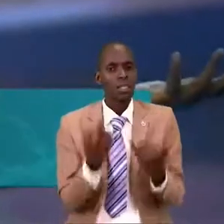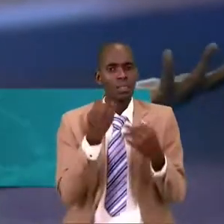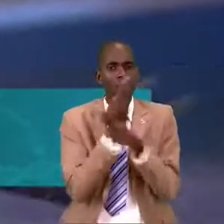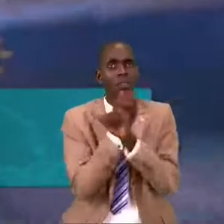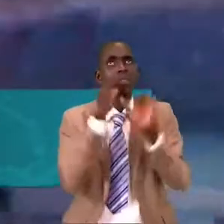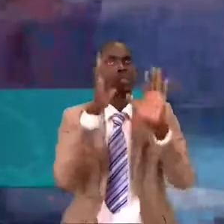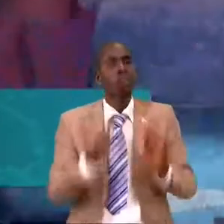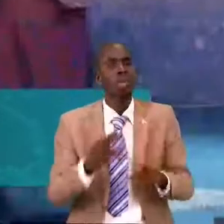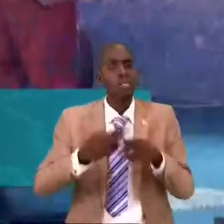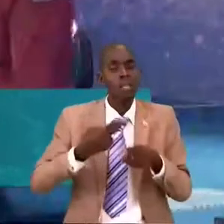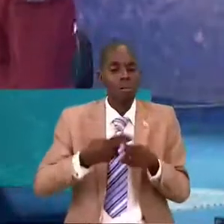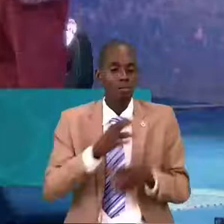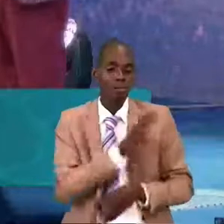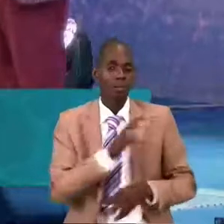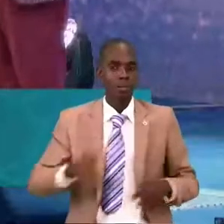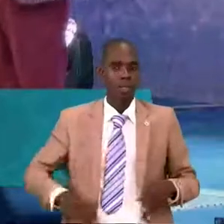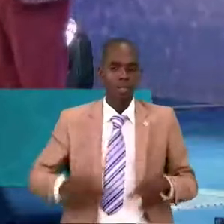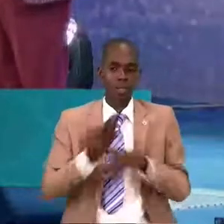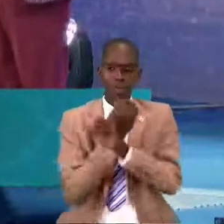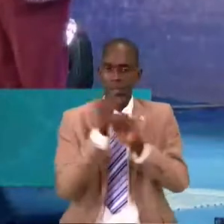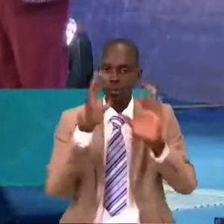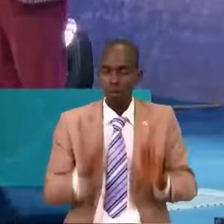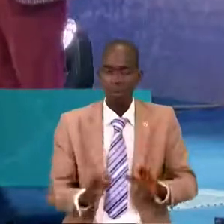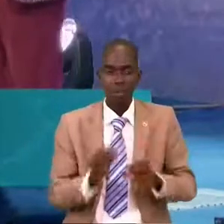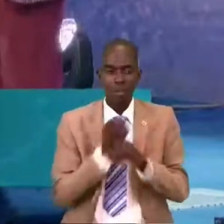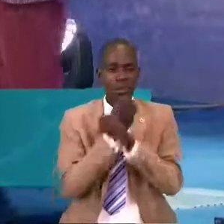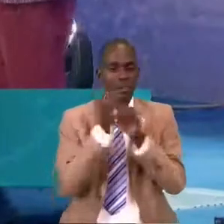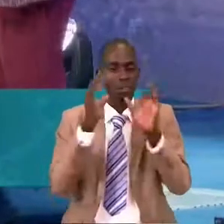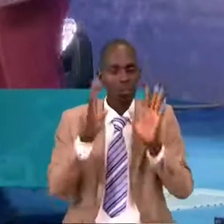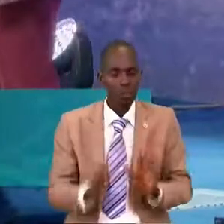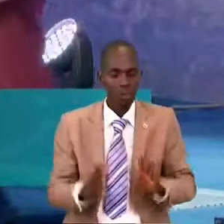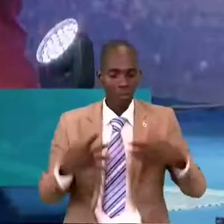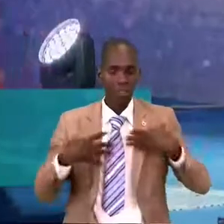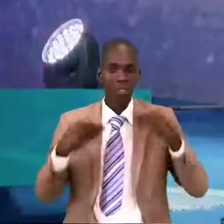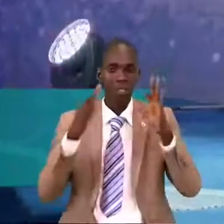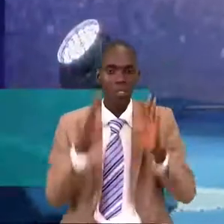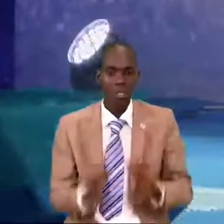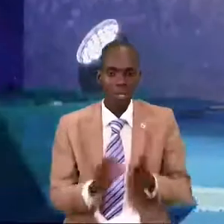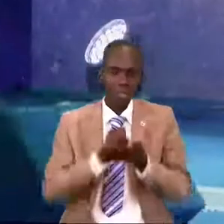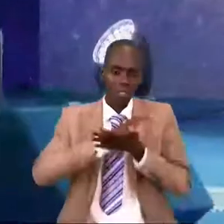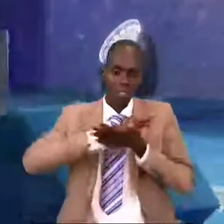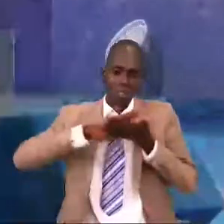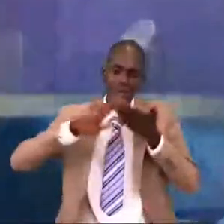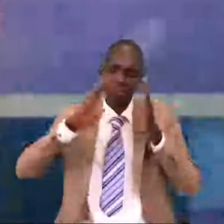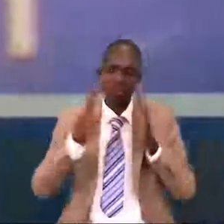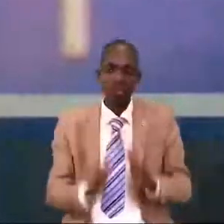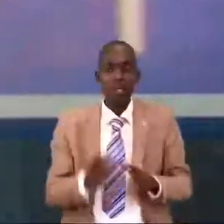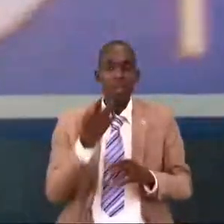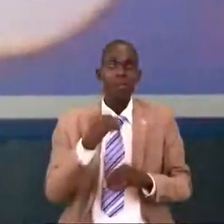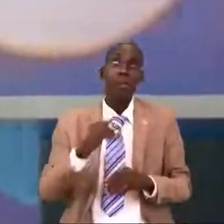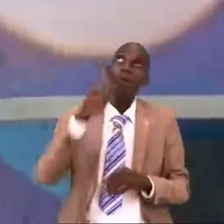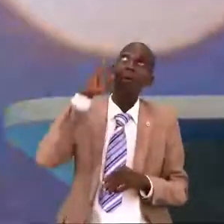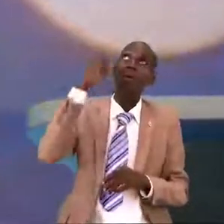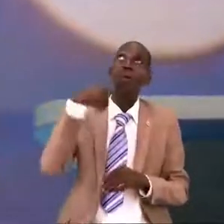Guérisseur, Sanctificateur, celui qui purifie nos vies. Qui le purificateur, celui